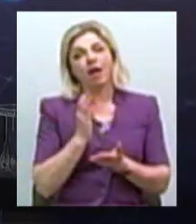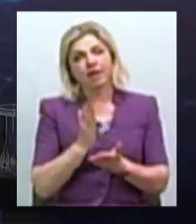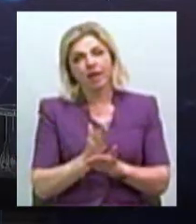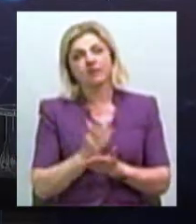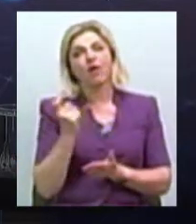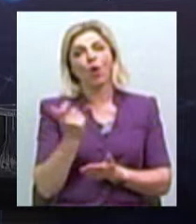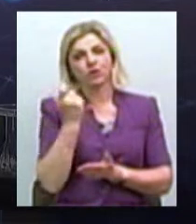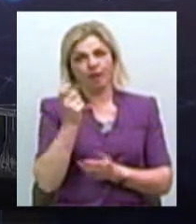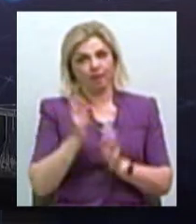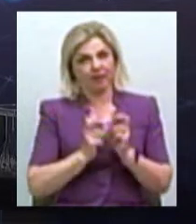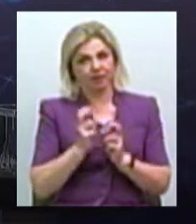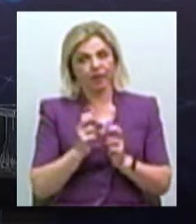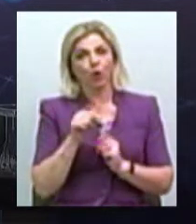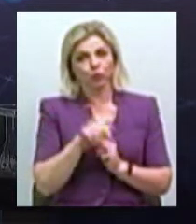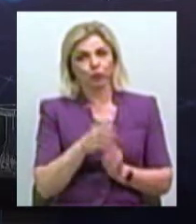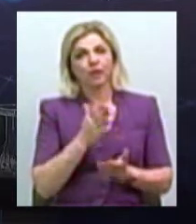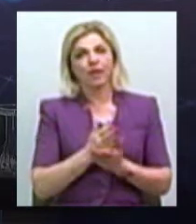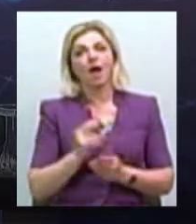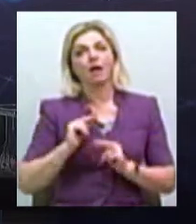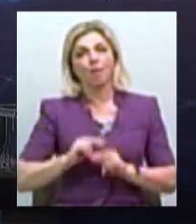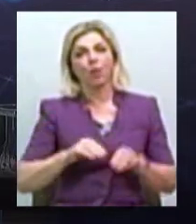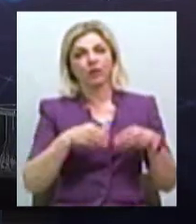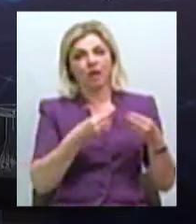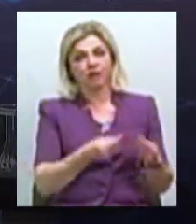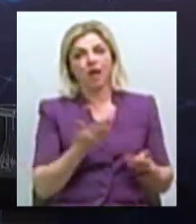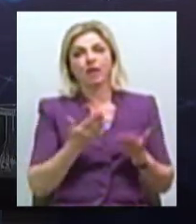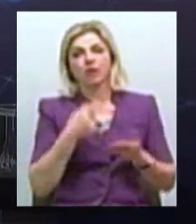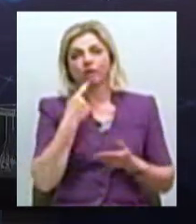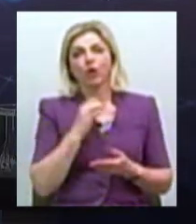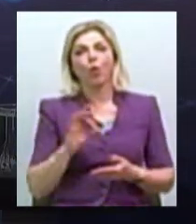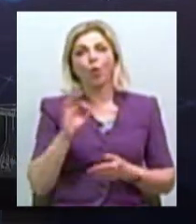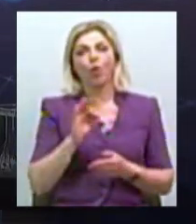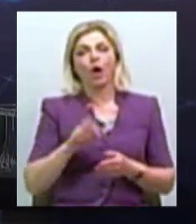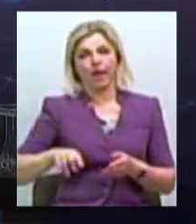принципі, роботодавець, якщо ми кажемо безпосередньо про керівника, про директора, про